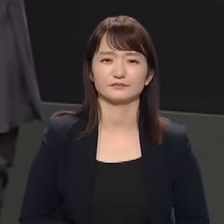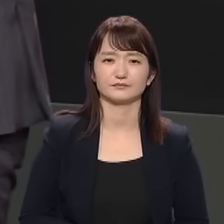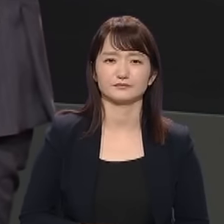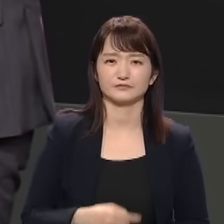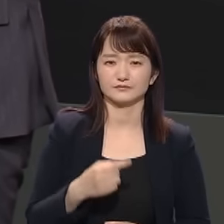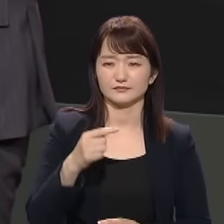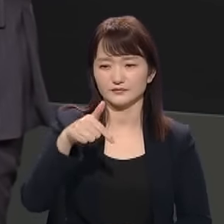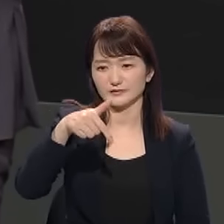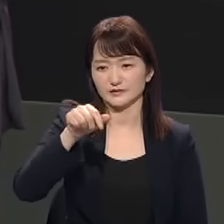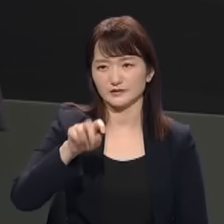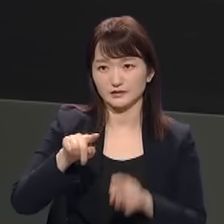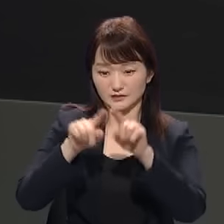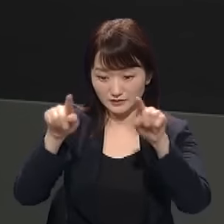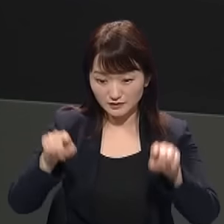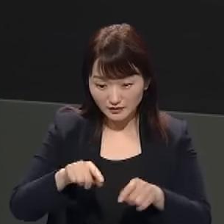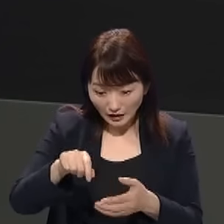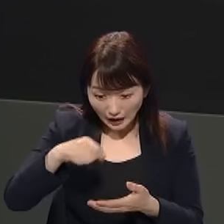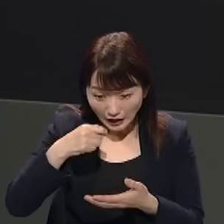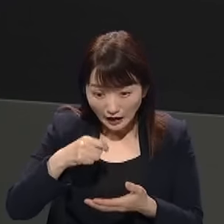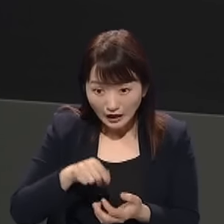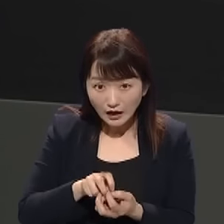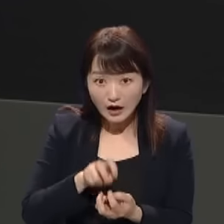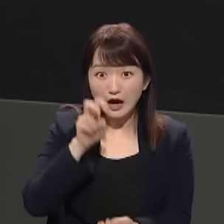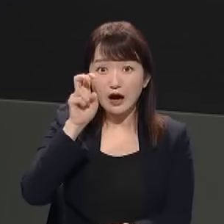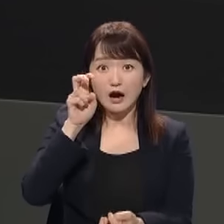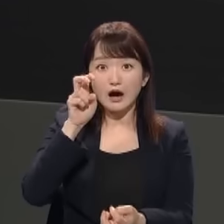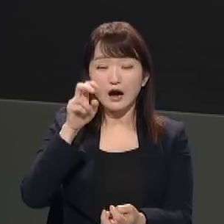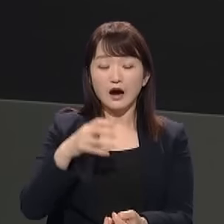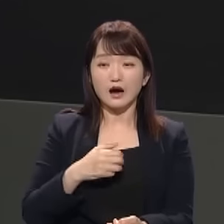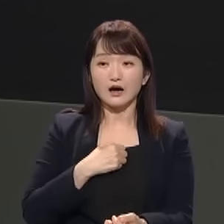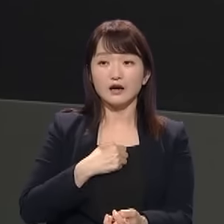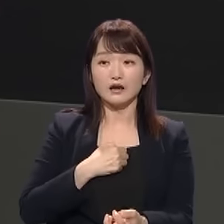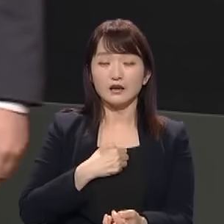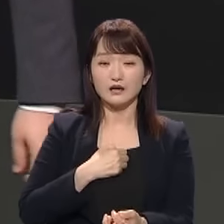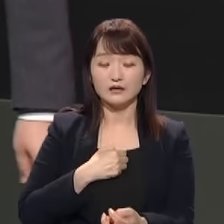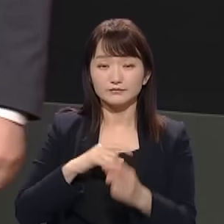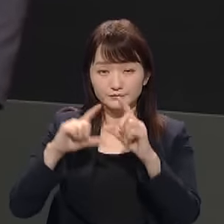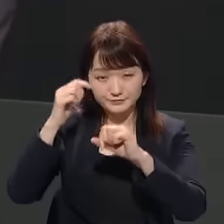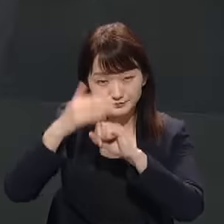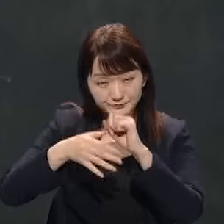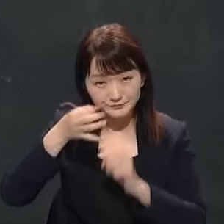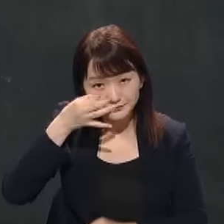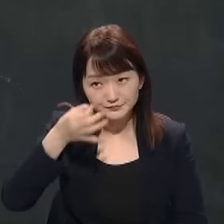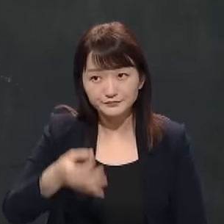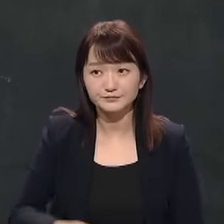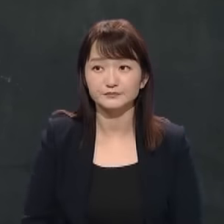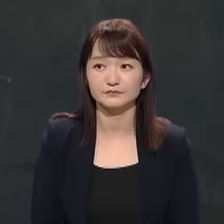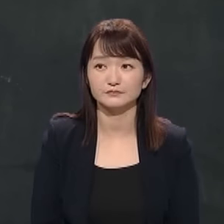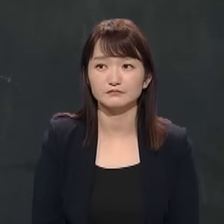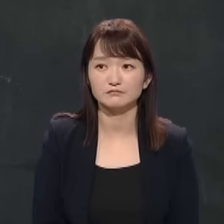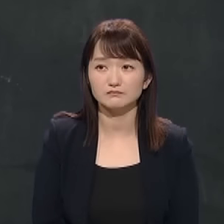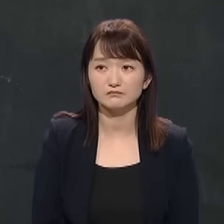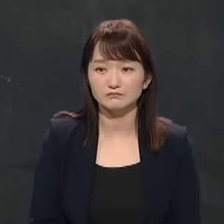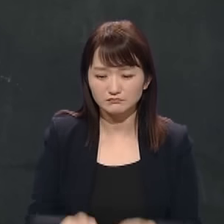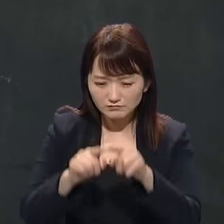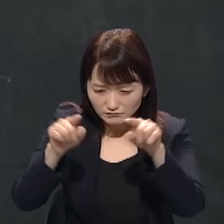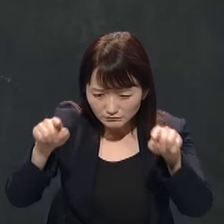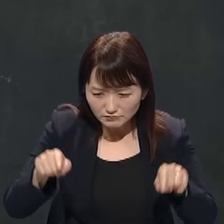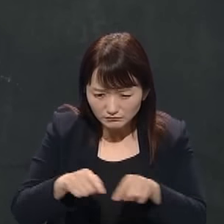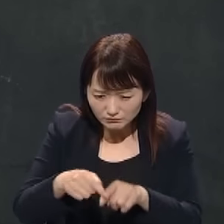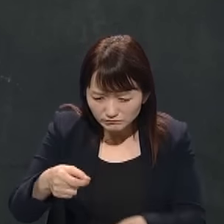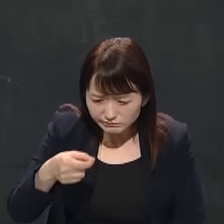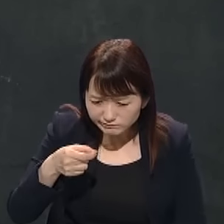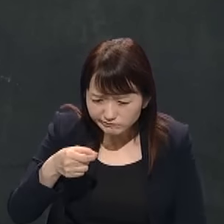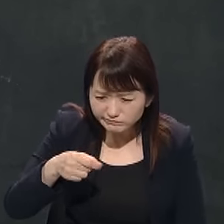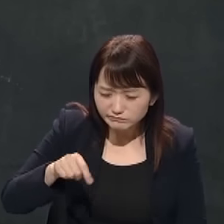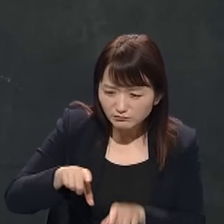도미김 먹다가 경악입니다. 자, 사방 가족께서 제보해 주신 사진 만나보시죠. 자, 언뜻 보기에는 평범한